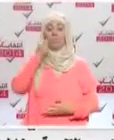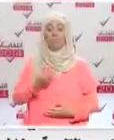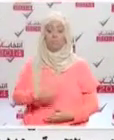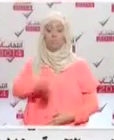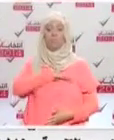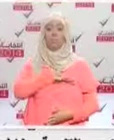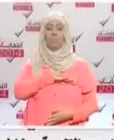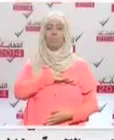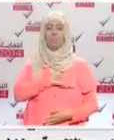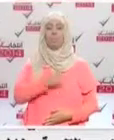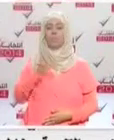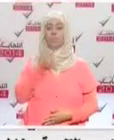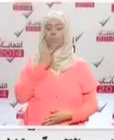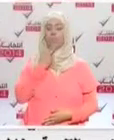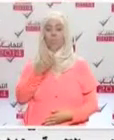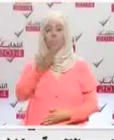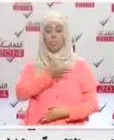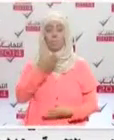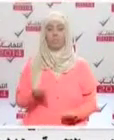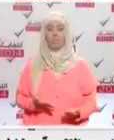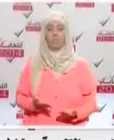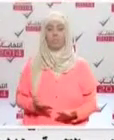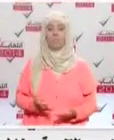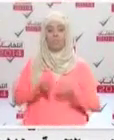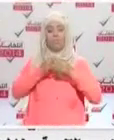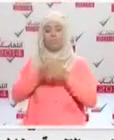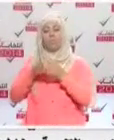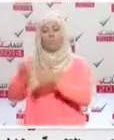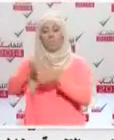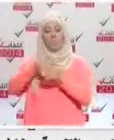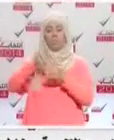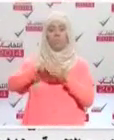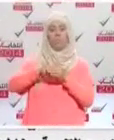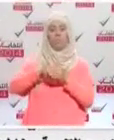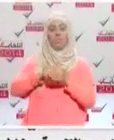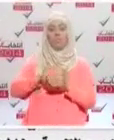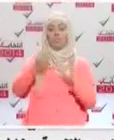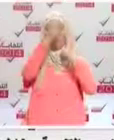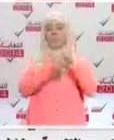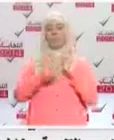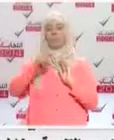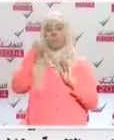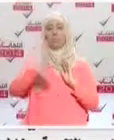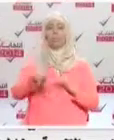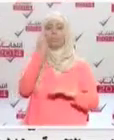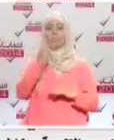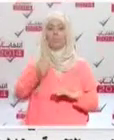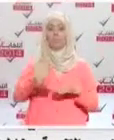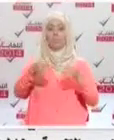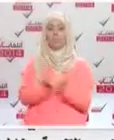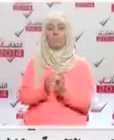وتختاروا ويوجدوا في النار ما لا يوجدوا في البحر. ولذا نطلب منكم باش تصوتوا لقائمة نابل 2 حزب الإصلاح والتنمية